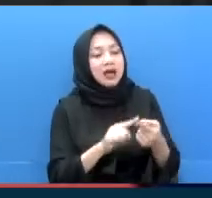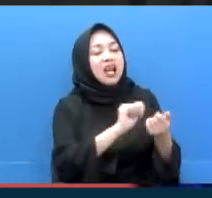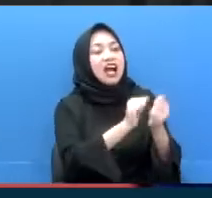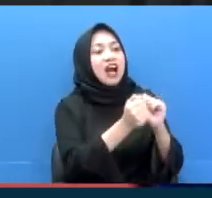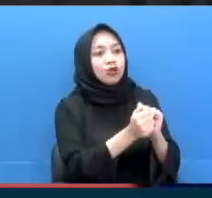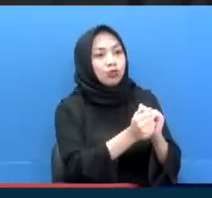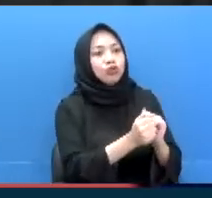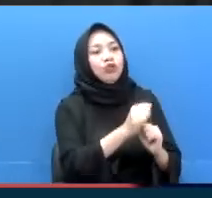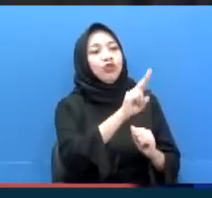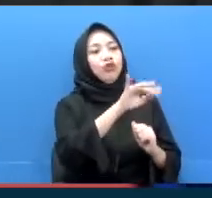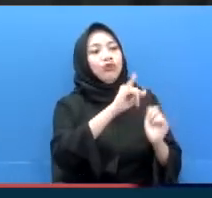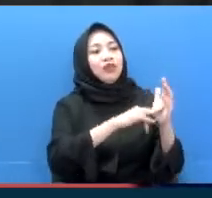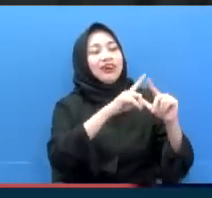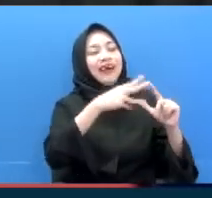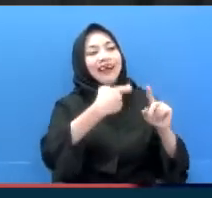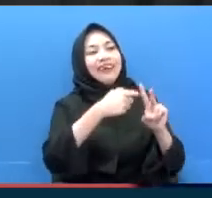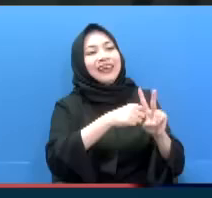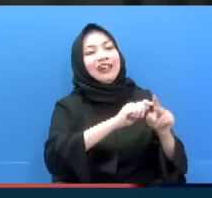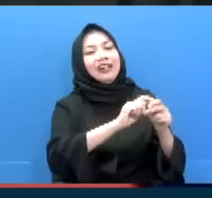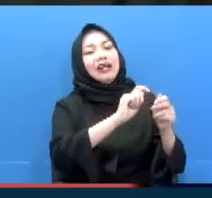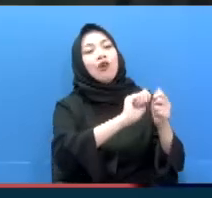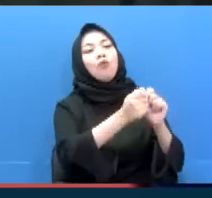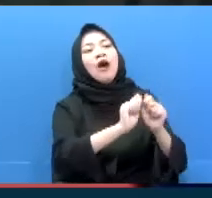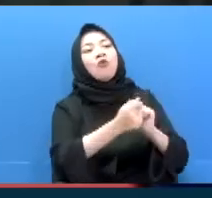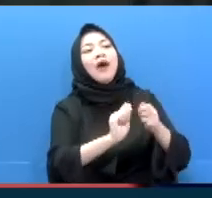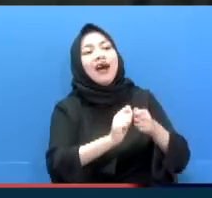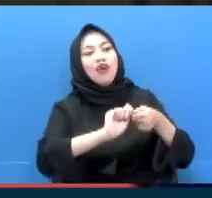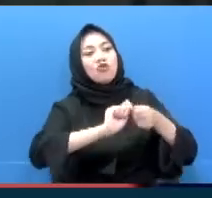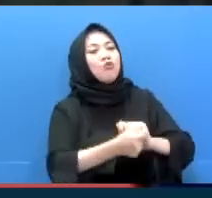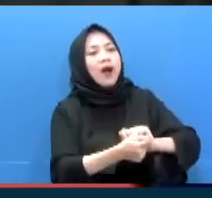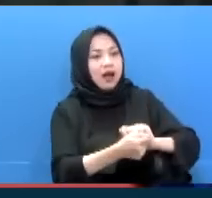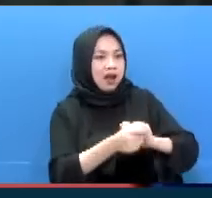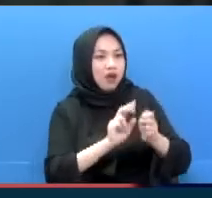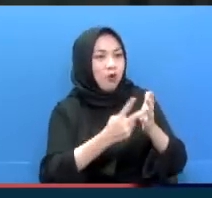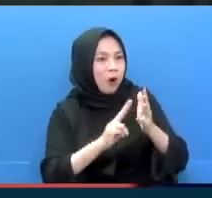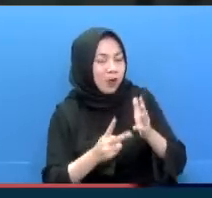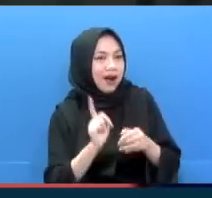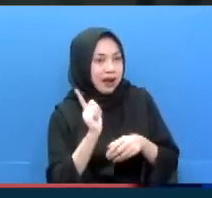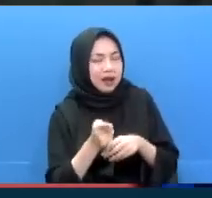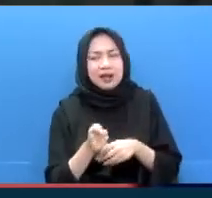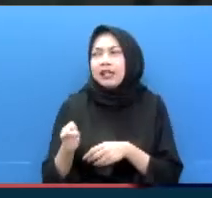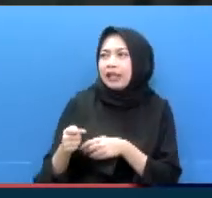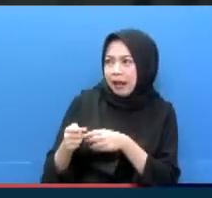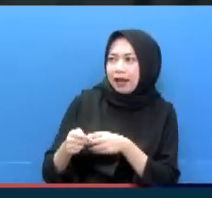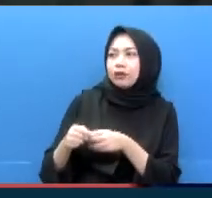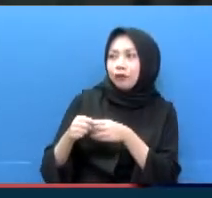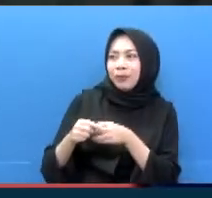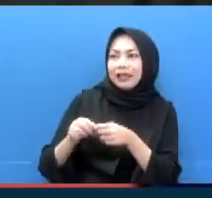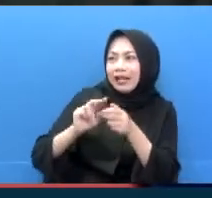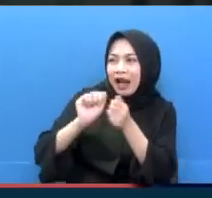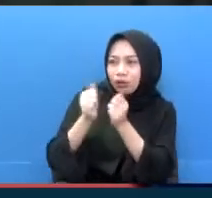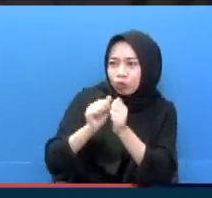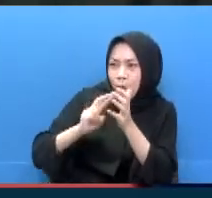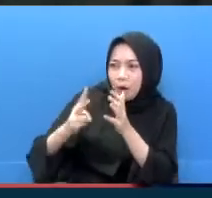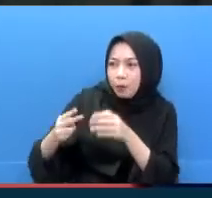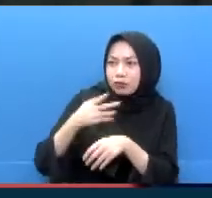kasus kematian V dan I itu yang kita laporkan ke Propam apa spesifiknya rekayasa yang dilakukan